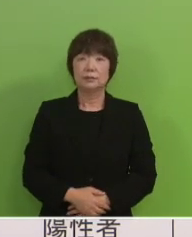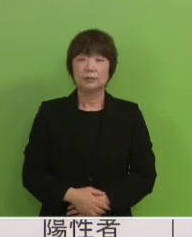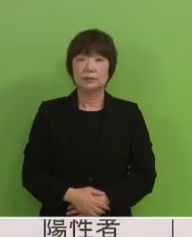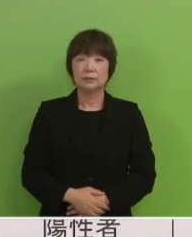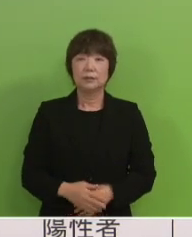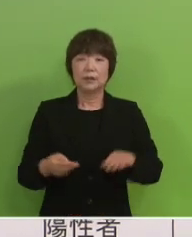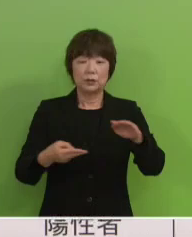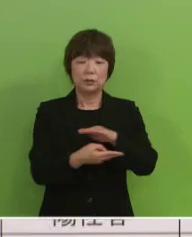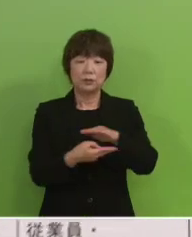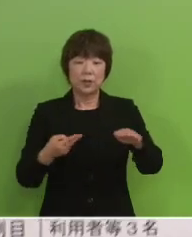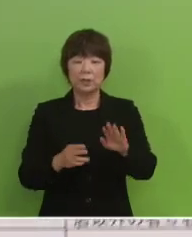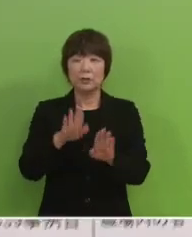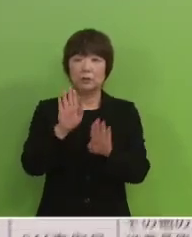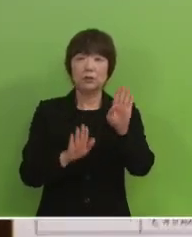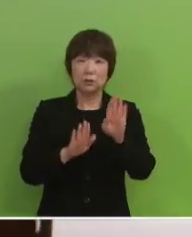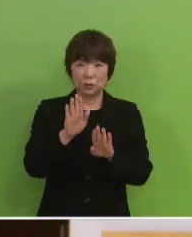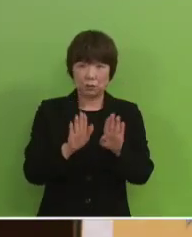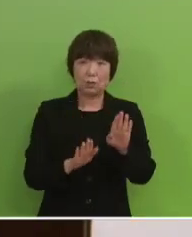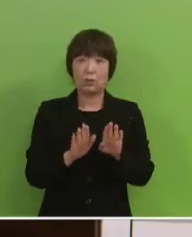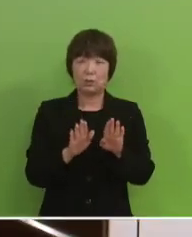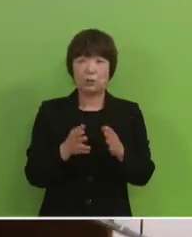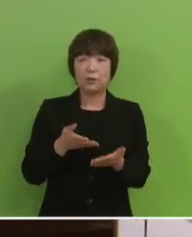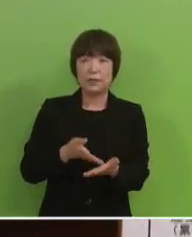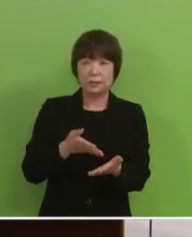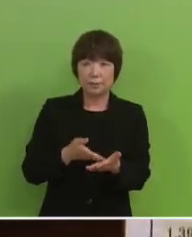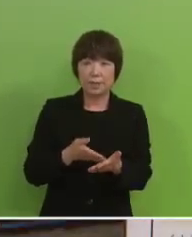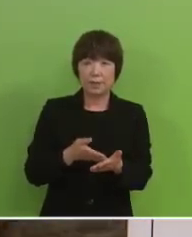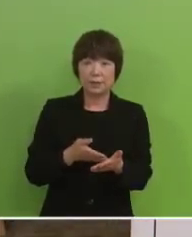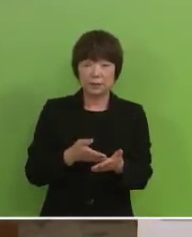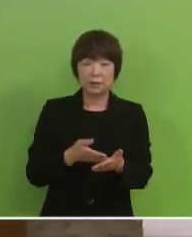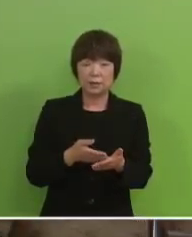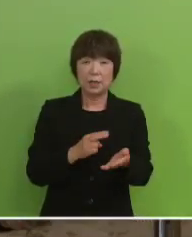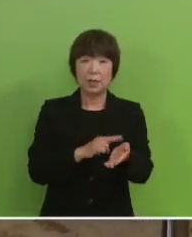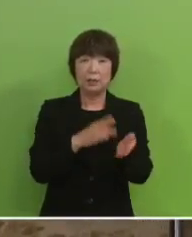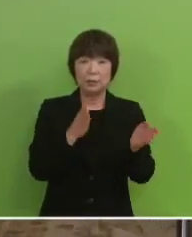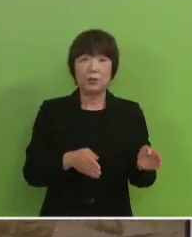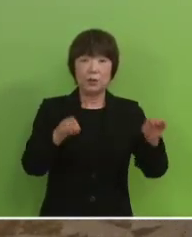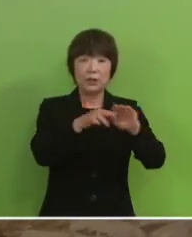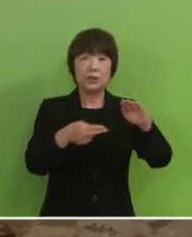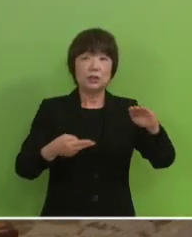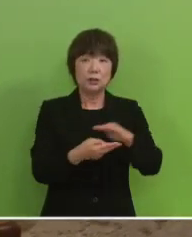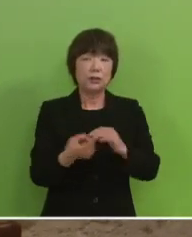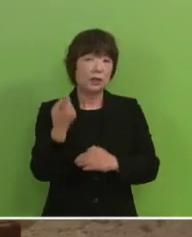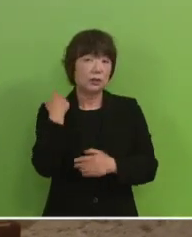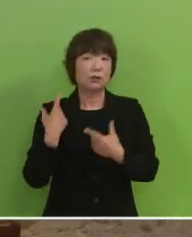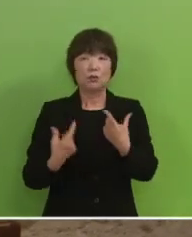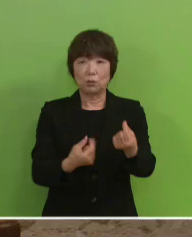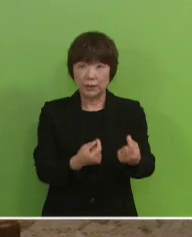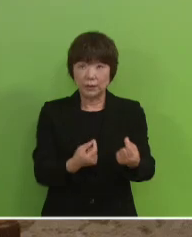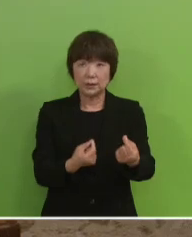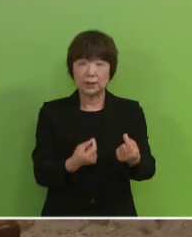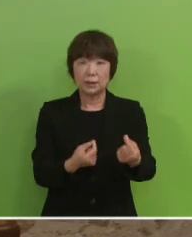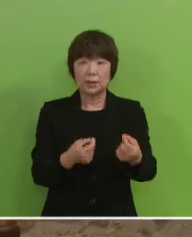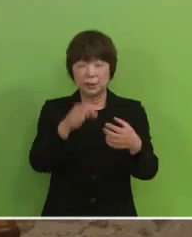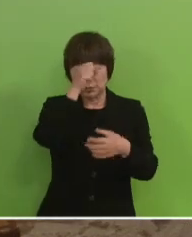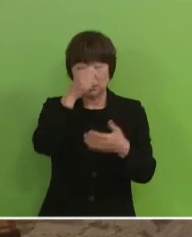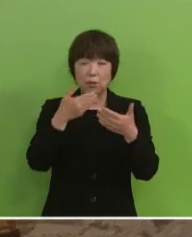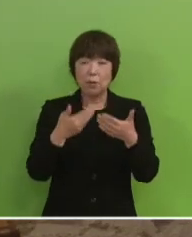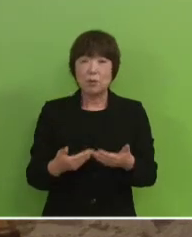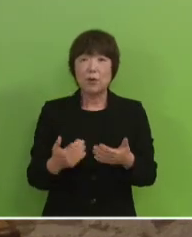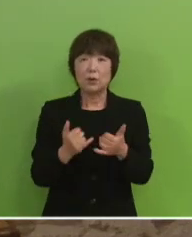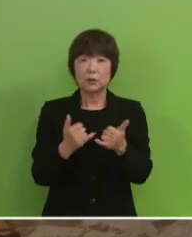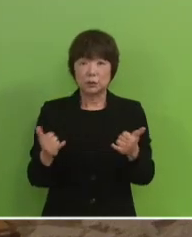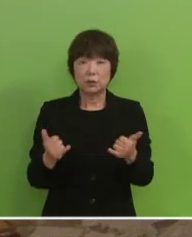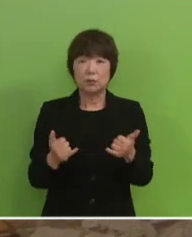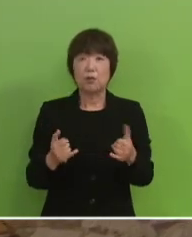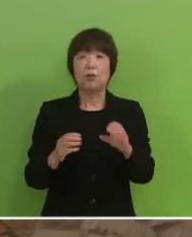入退院の状況でありますがへ医療機関に入院されている方は機能とかはありません住所犯され